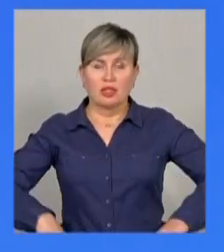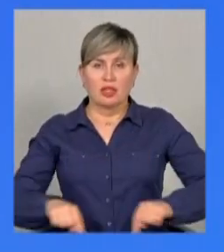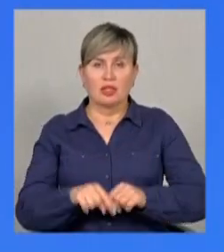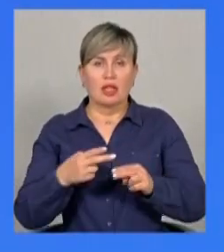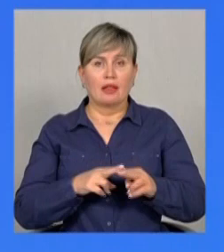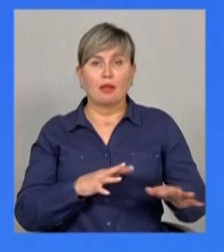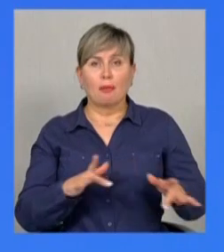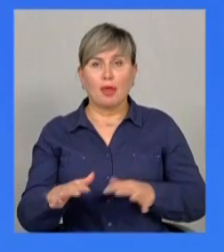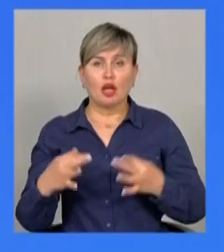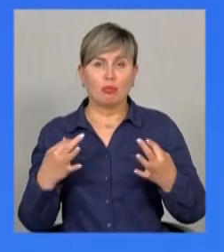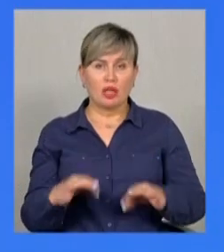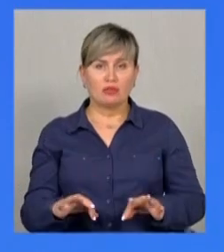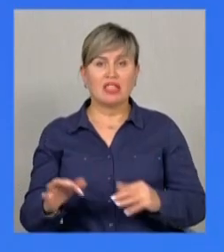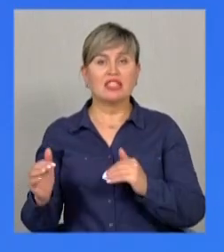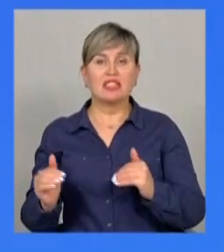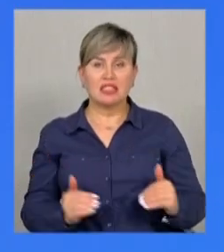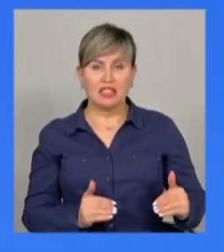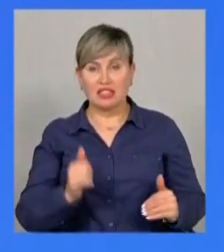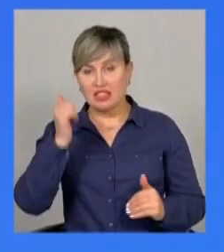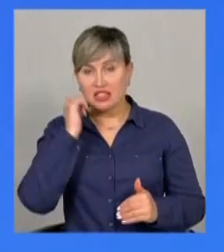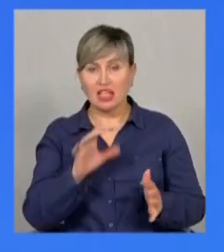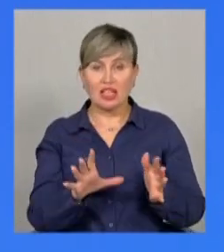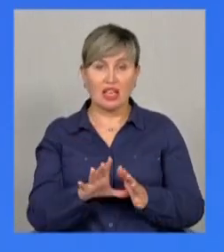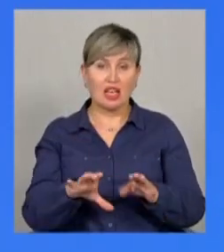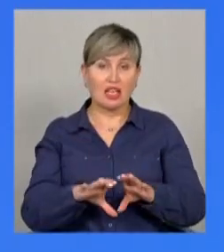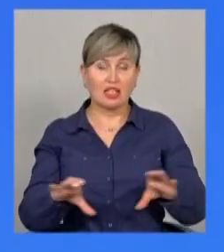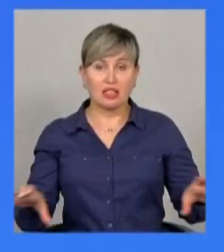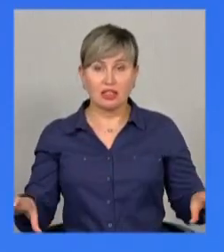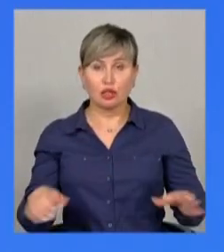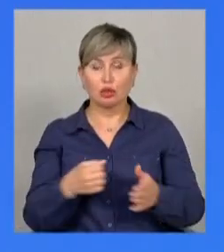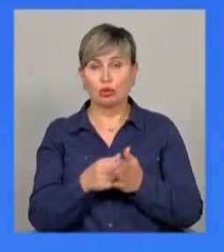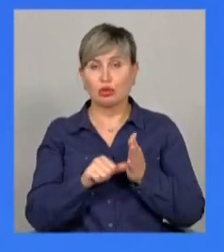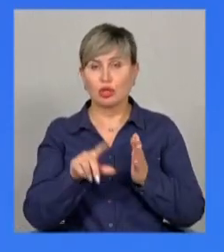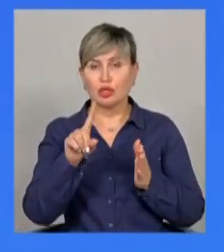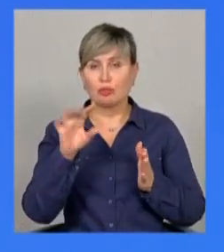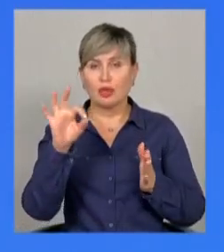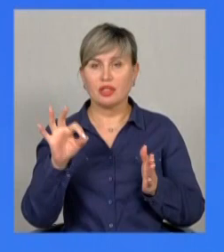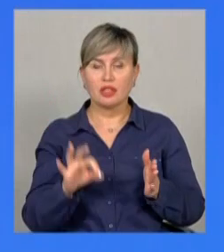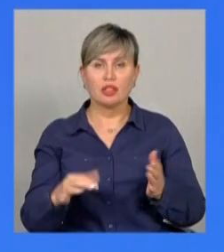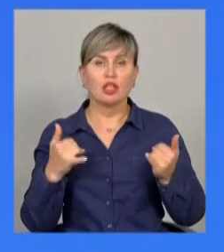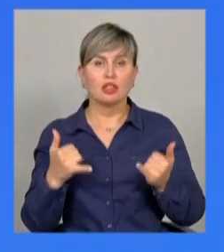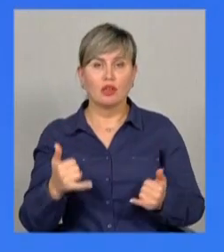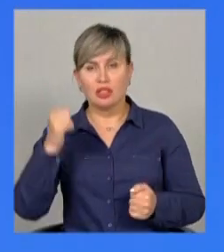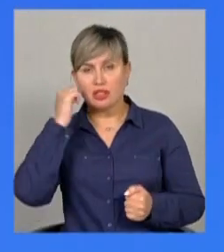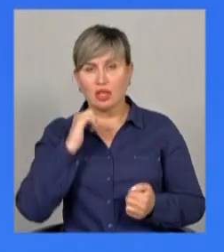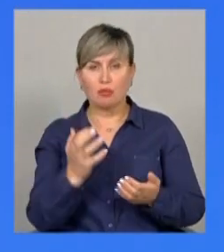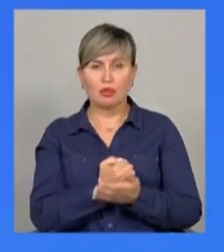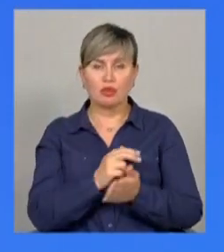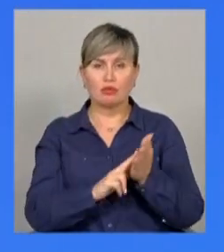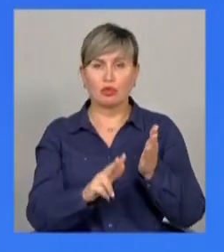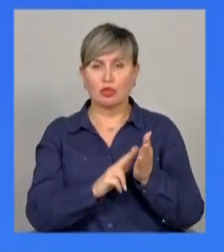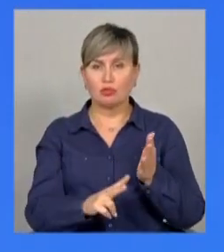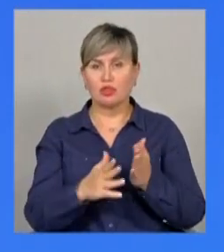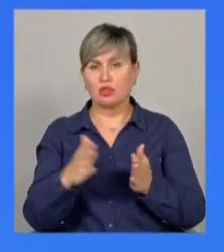меры позволят значительно снизить износ электросетей до 61%. Сегодня износ составляет почти 80 с